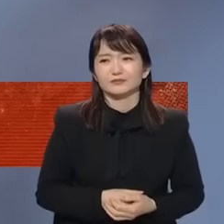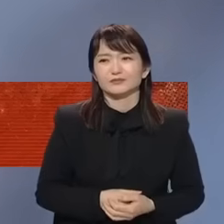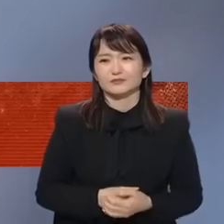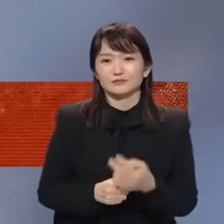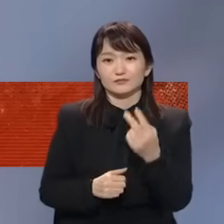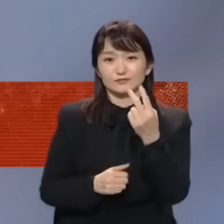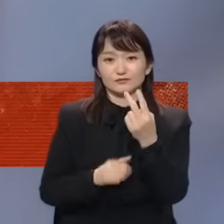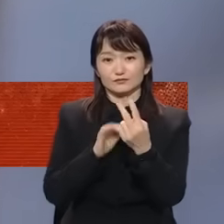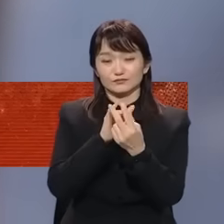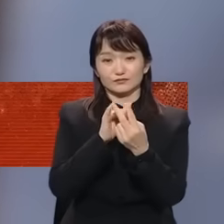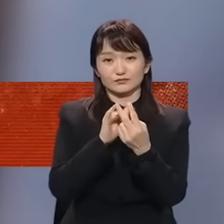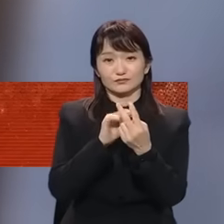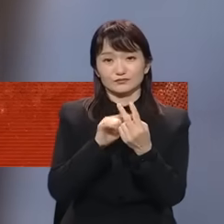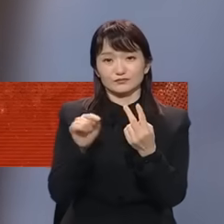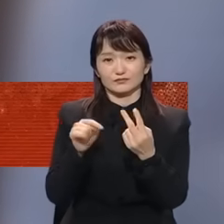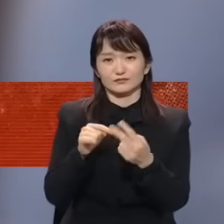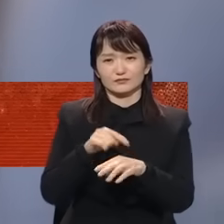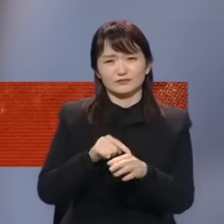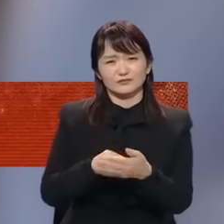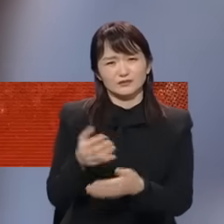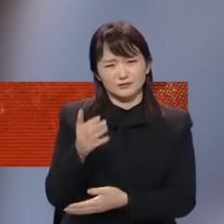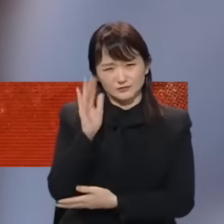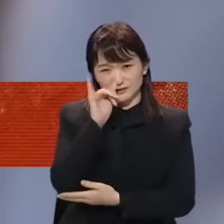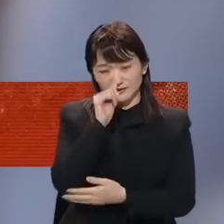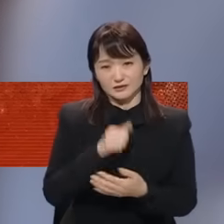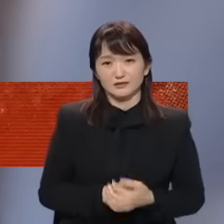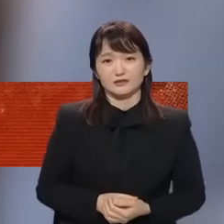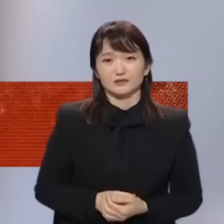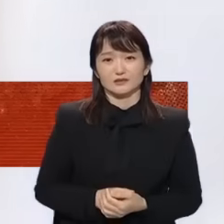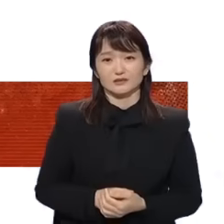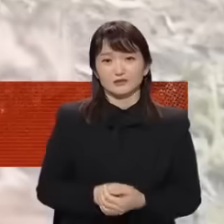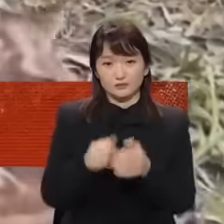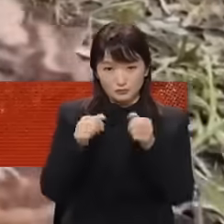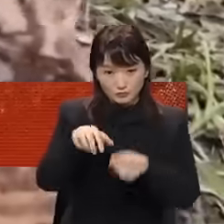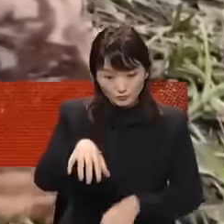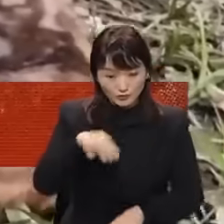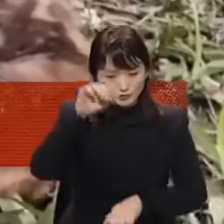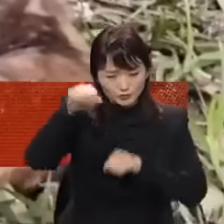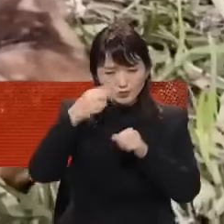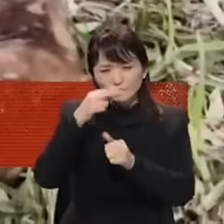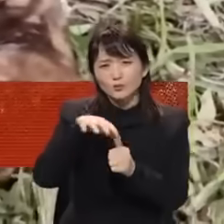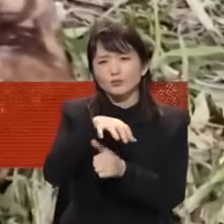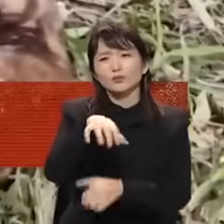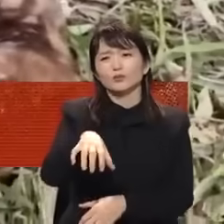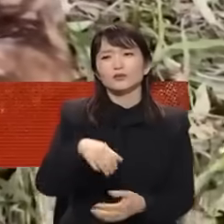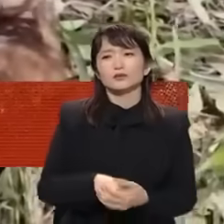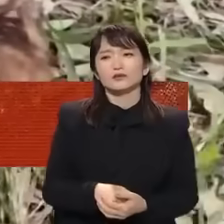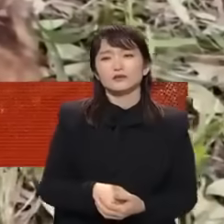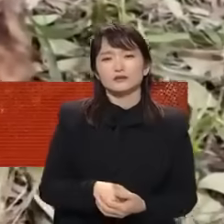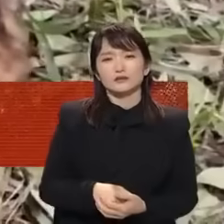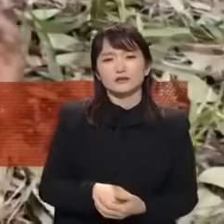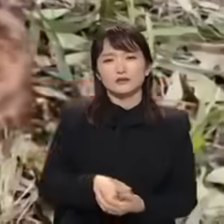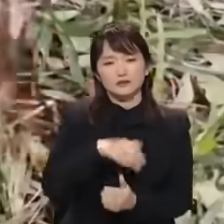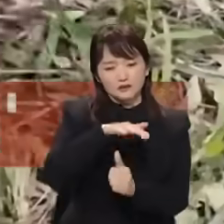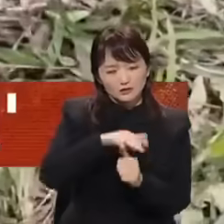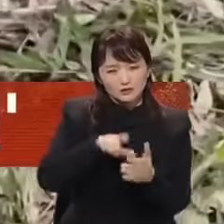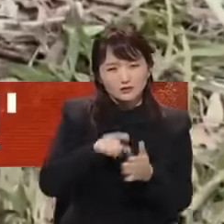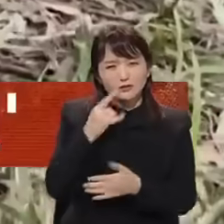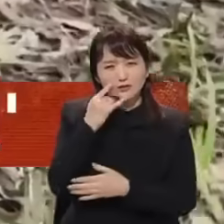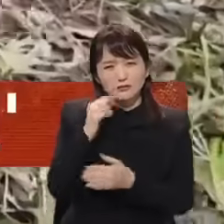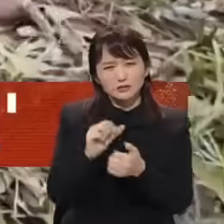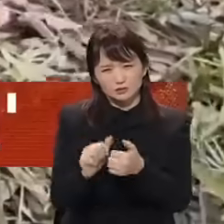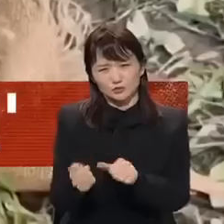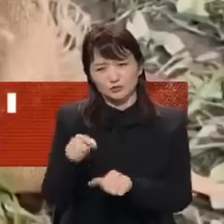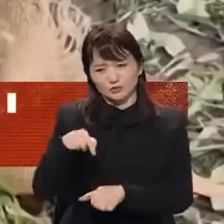두 친구에게는 사실 가슴 아픈 사연이 있었습니다. 두 친구가 머무는 곳은 동물보호소인데요. 너무 어린 나이에 어미를 잃고 이곳으로